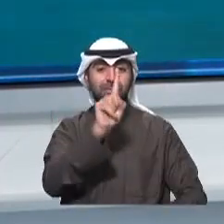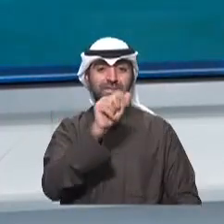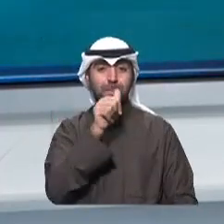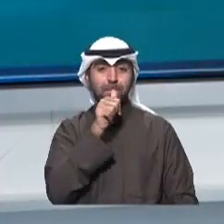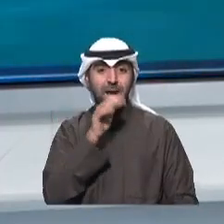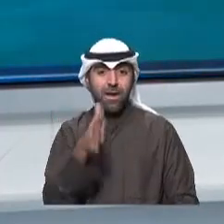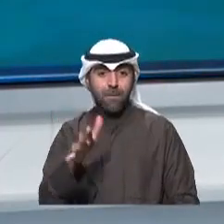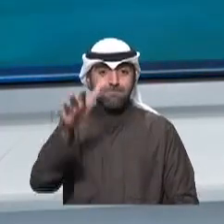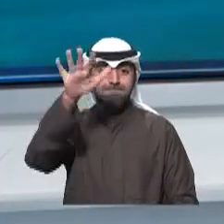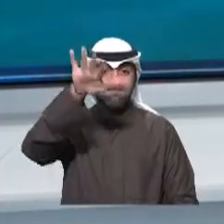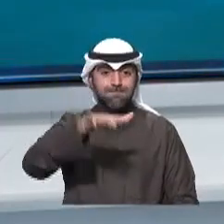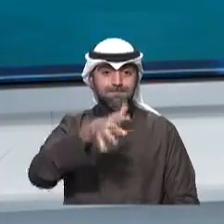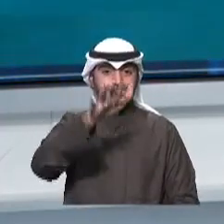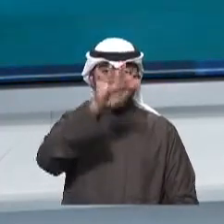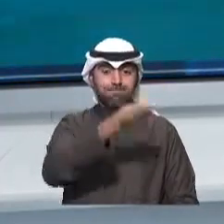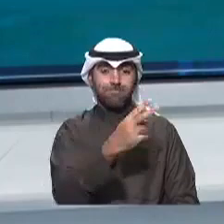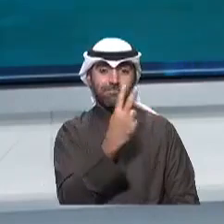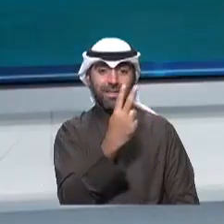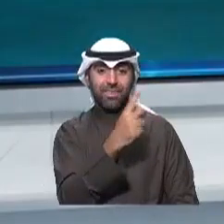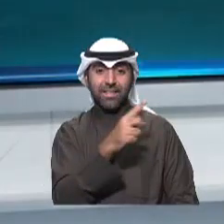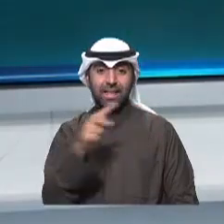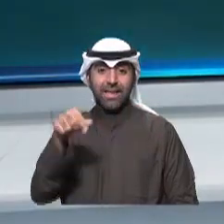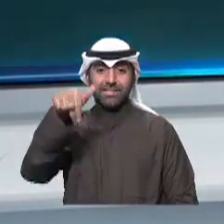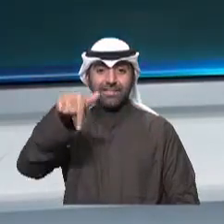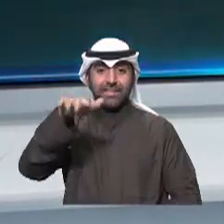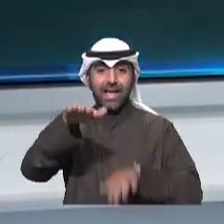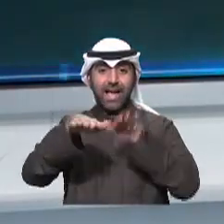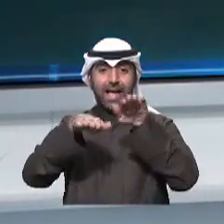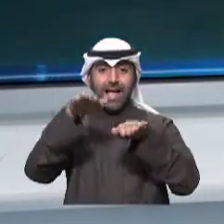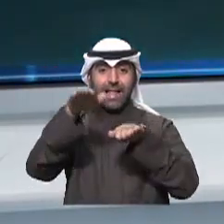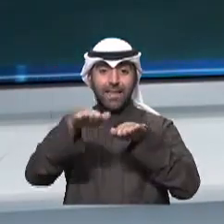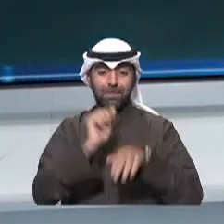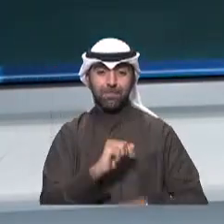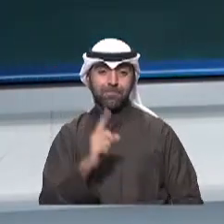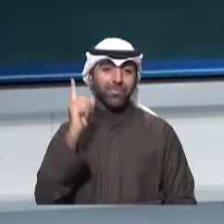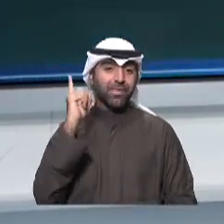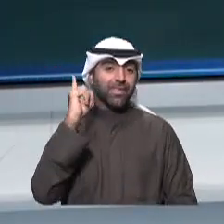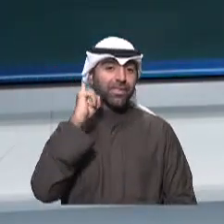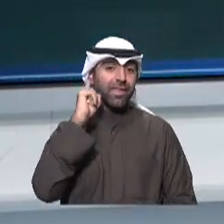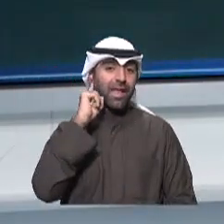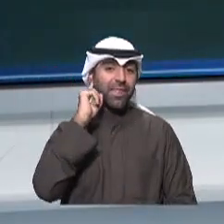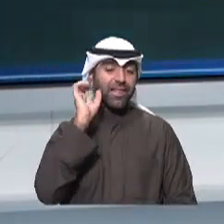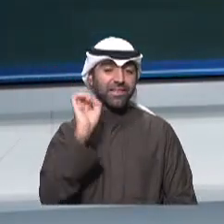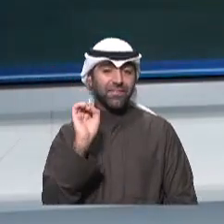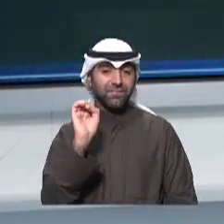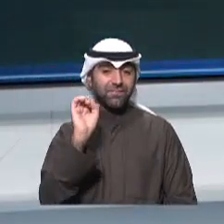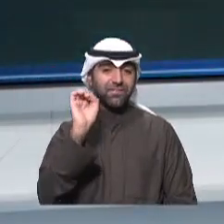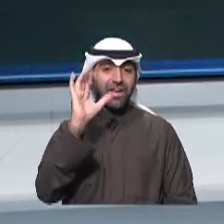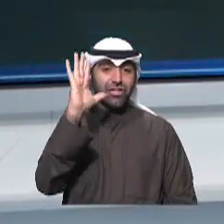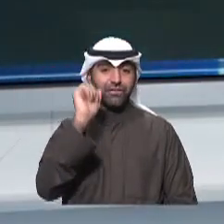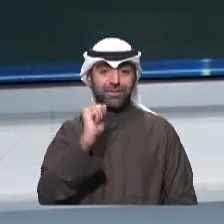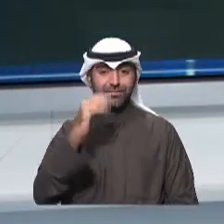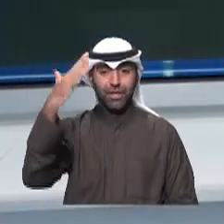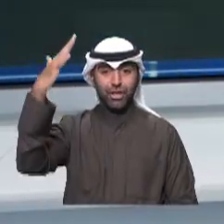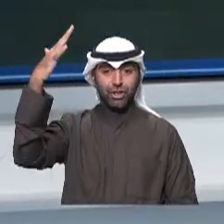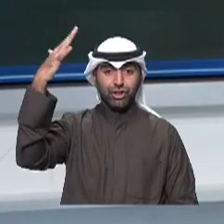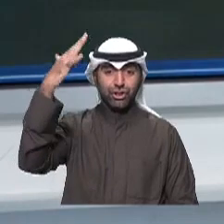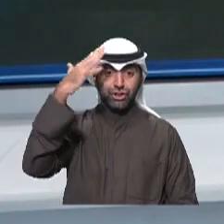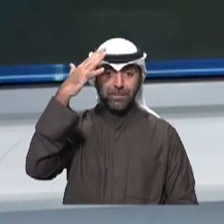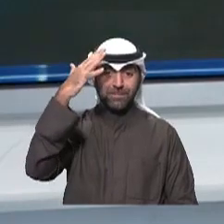من 2 إلى 6 أقدام يعلو أحياناً. المواقيت بإذن الله على حسب التوقيت المحلي، مدينة الكويت موعد أذان الفجر